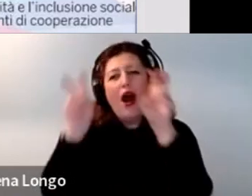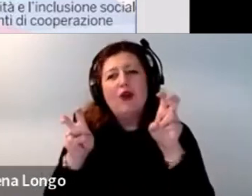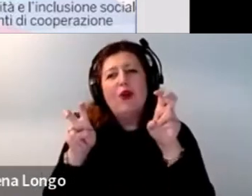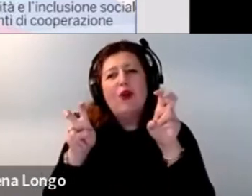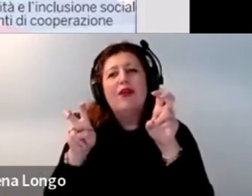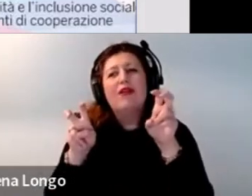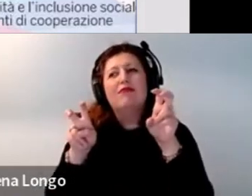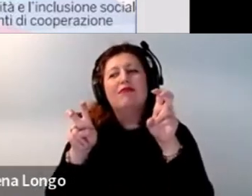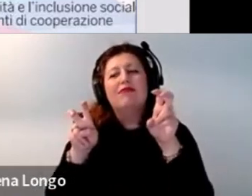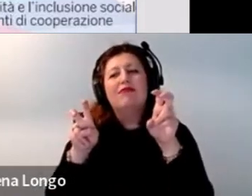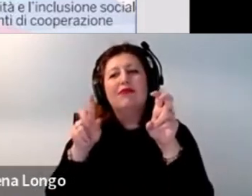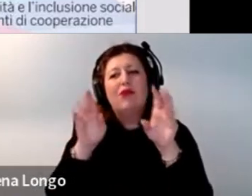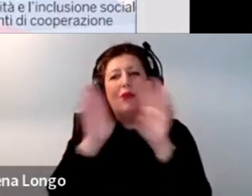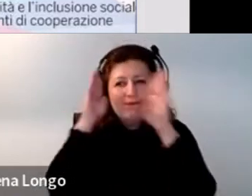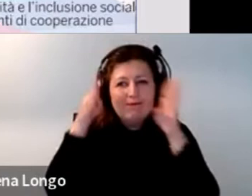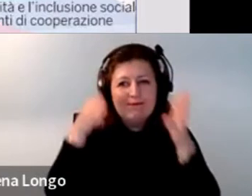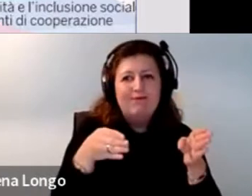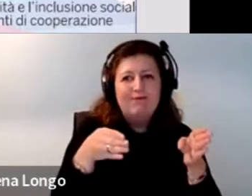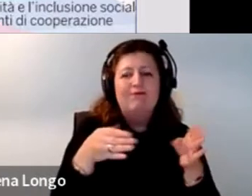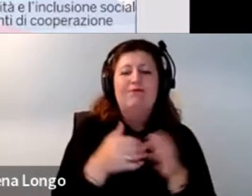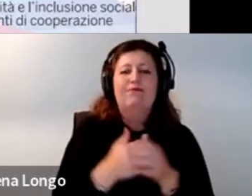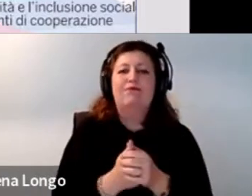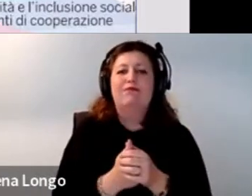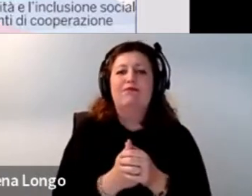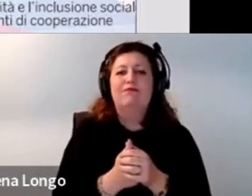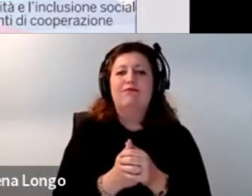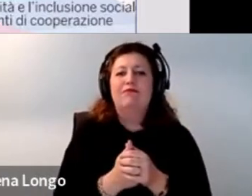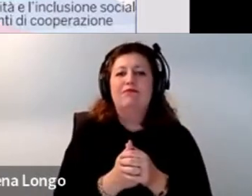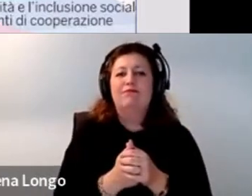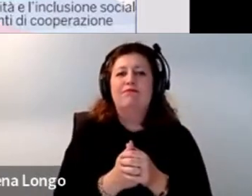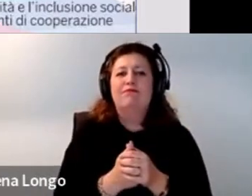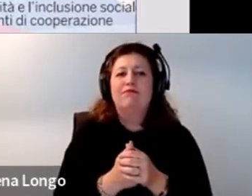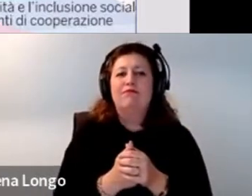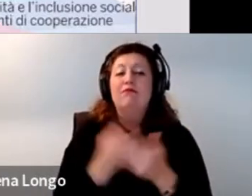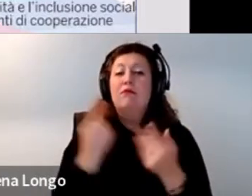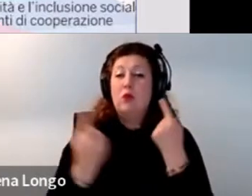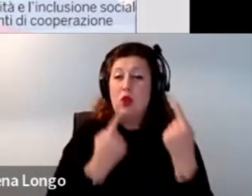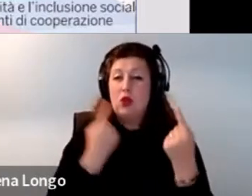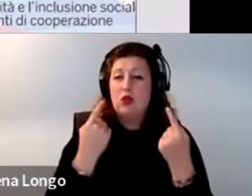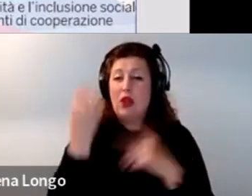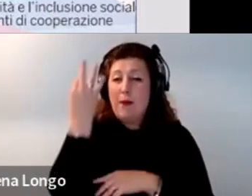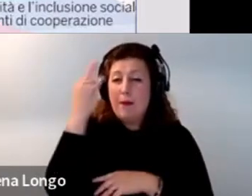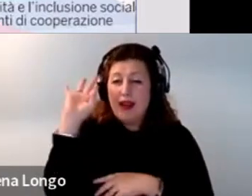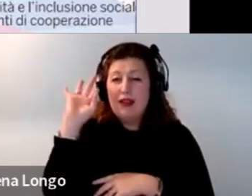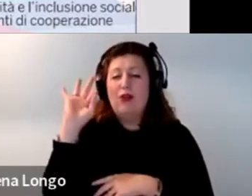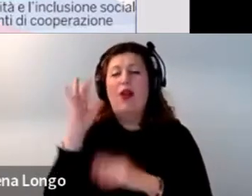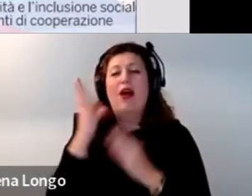di questi temi. È un ambito molto particolare, come vedete ben radicato